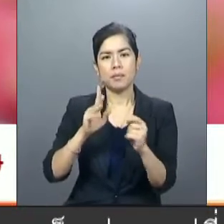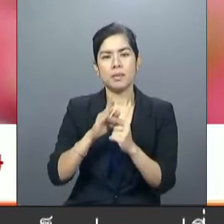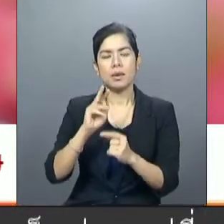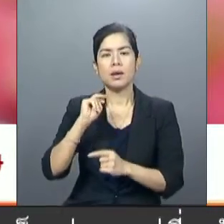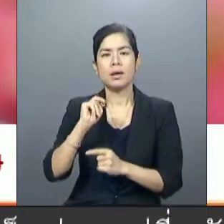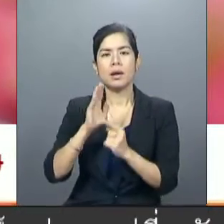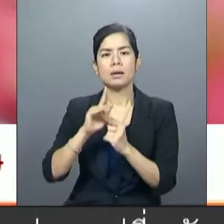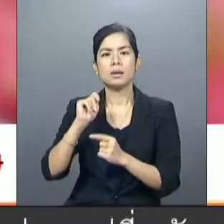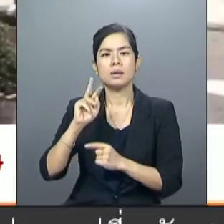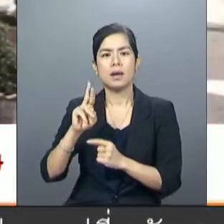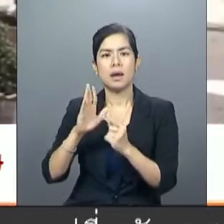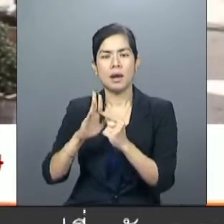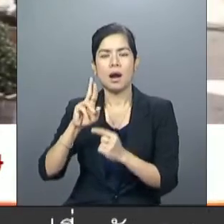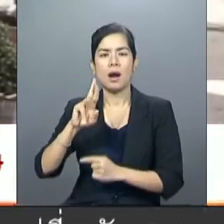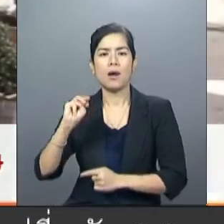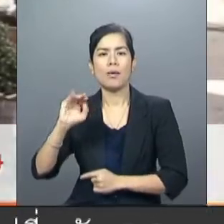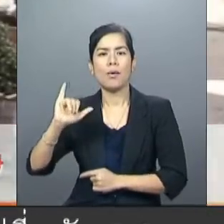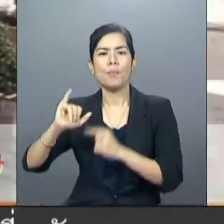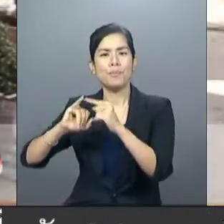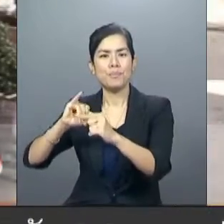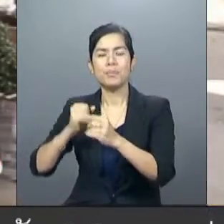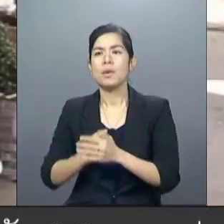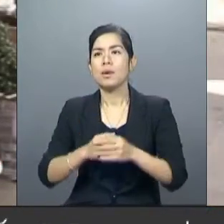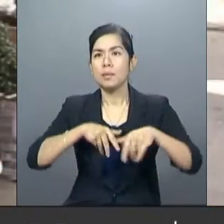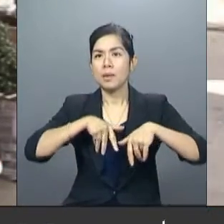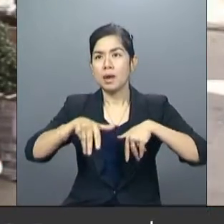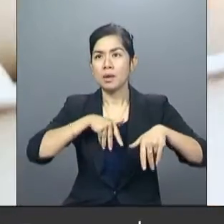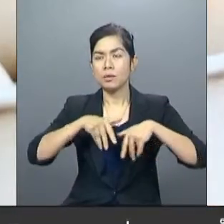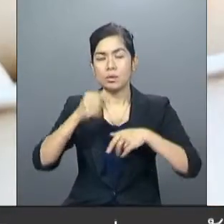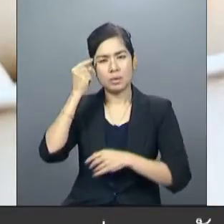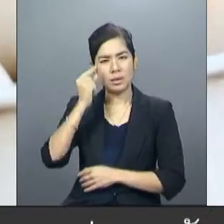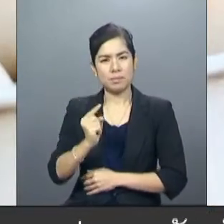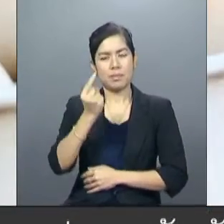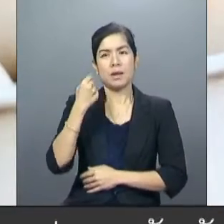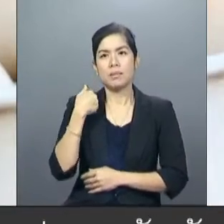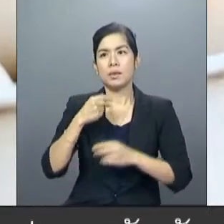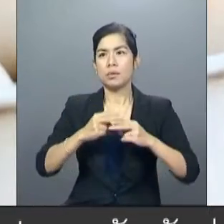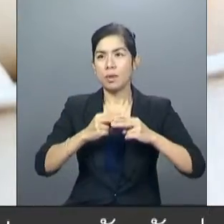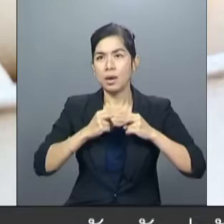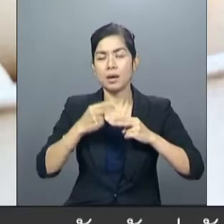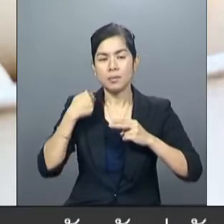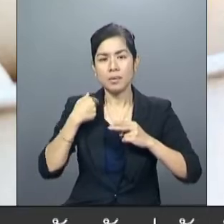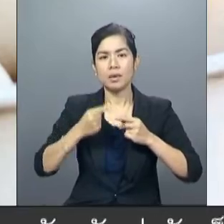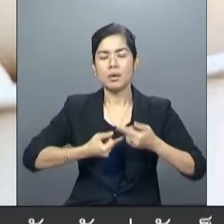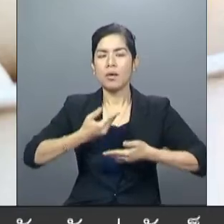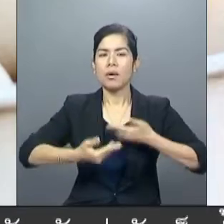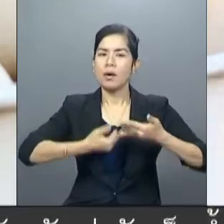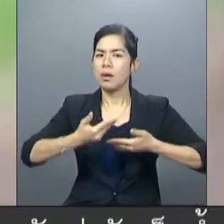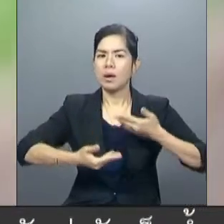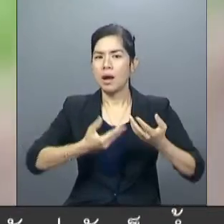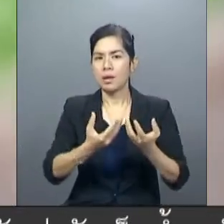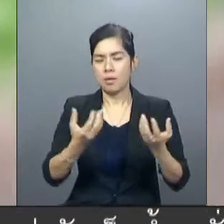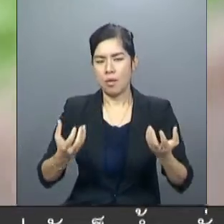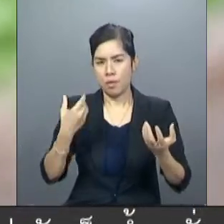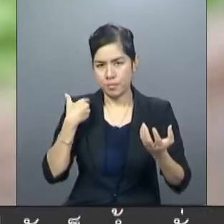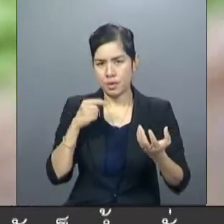ศรีสะเกษเป็นตลาดที่ชาวบ้านก่อตั้งขึ้นมาเองเพื่อเป็นที่ทำมาหากินที่นี่ส่วนใหญ่ทำเกษตรก